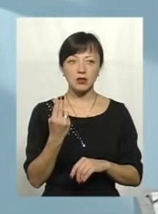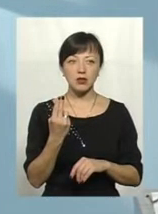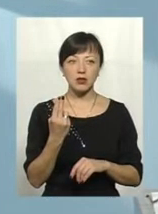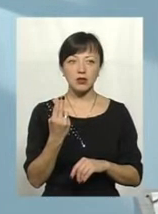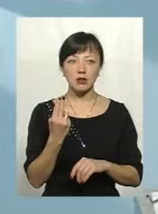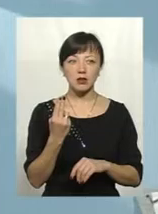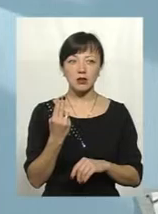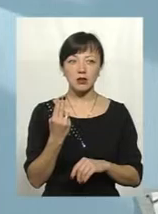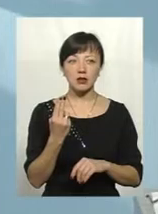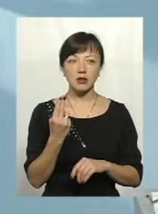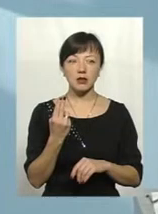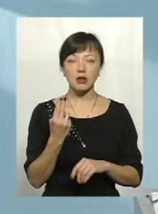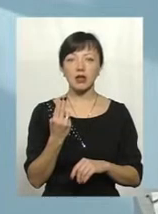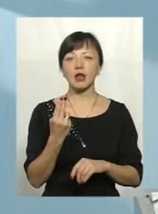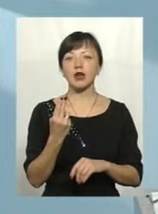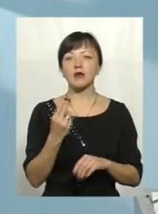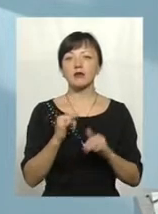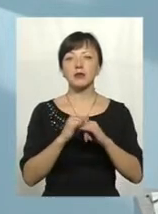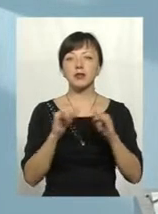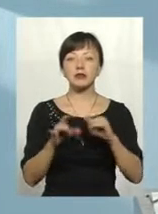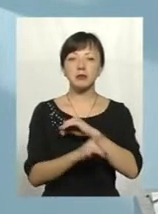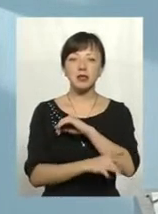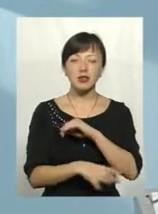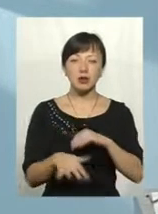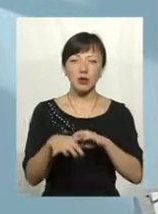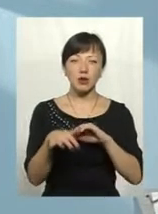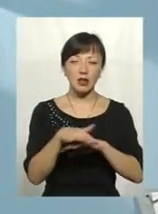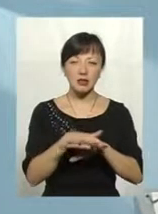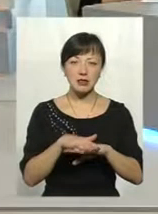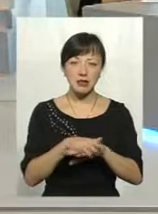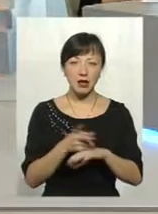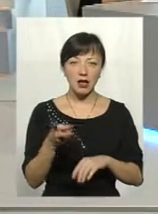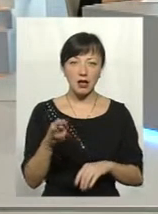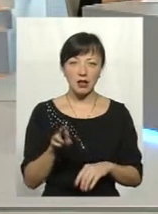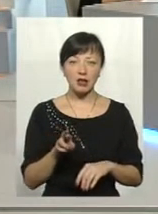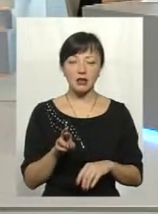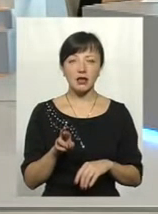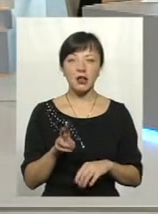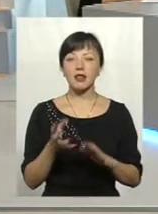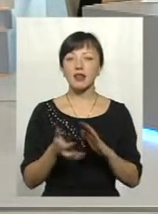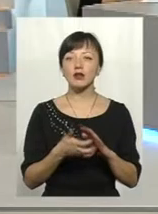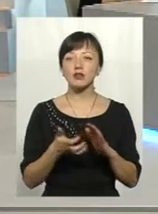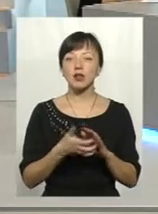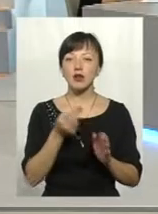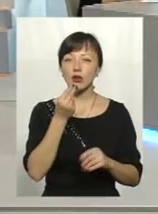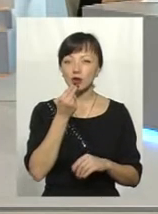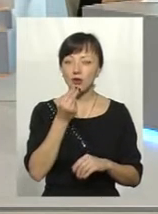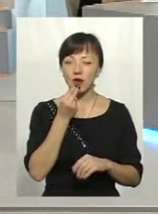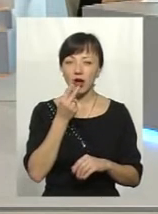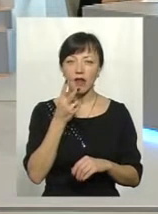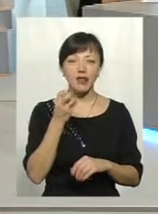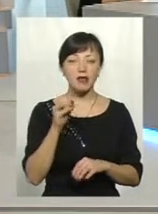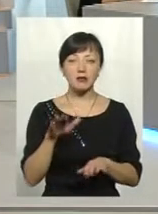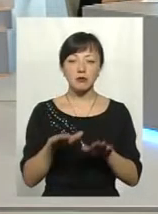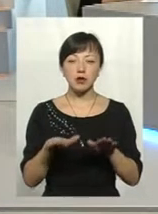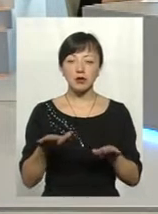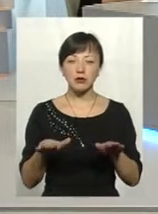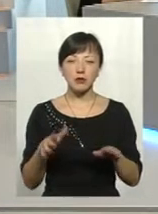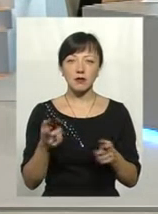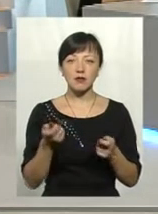людей соціально дезадаптованих, збіднілого населення, ну, недостатнє харчування, не збалансоване та